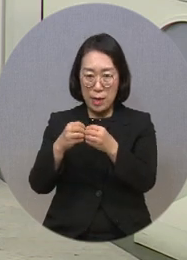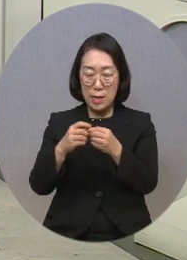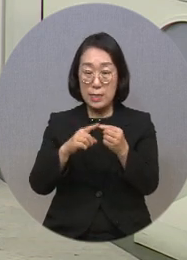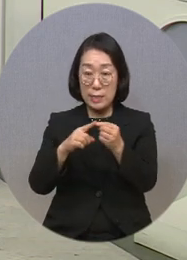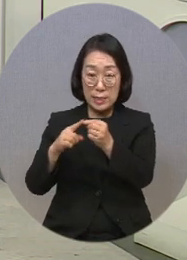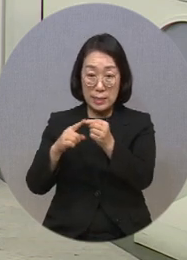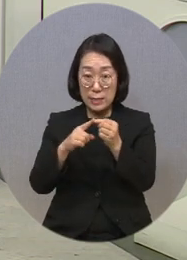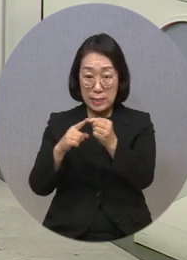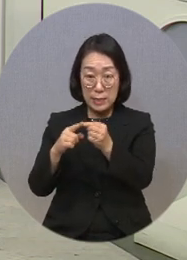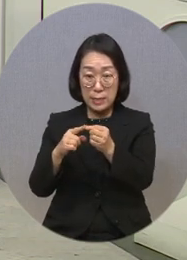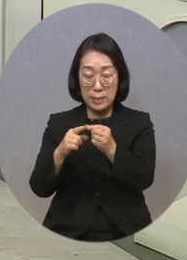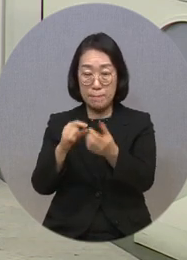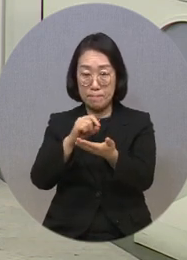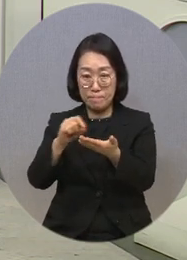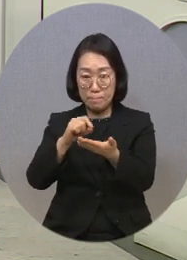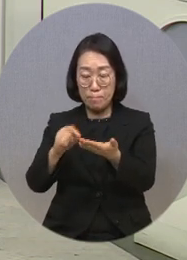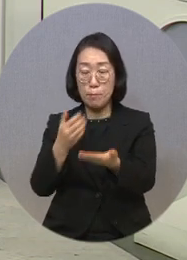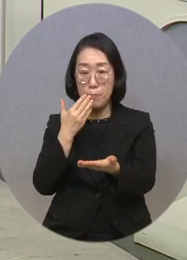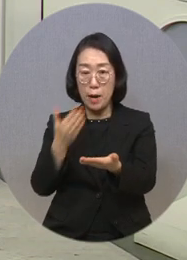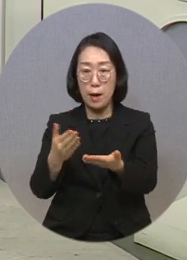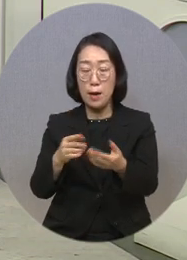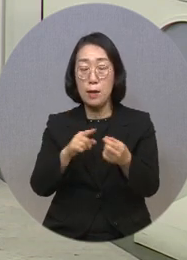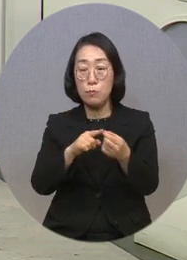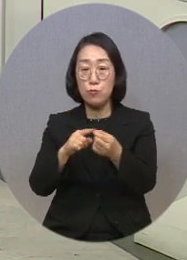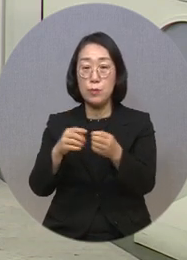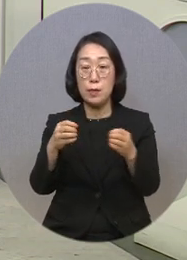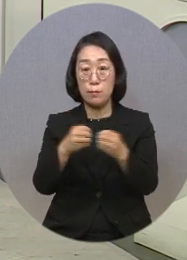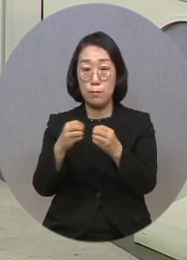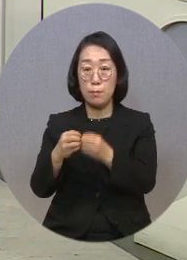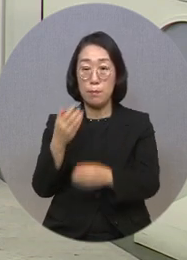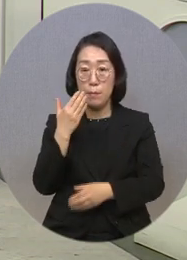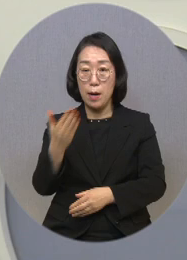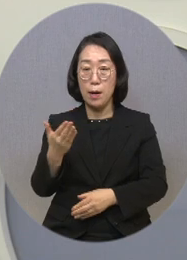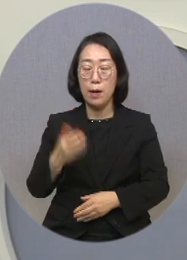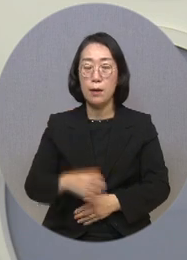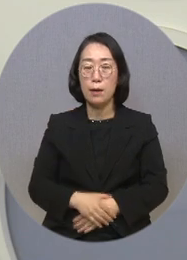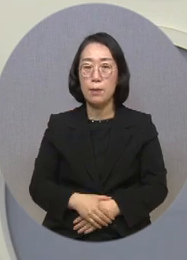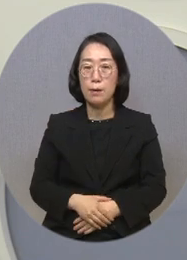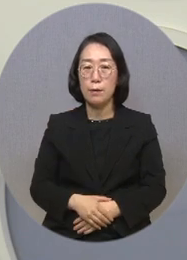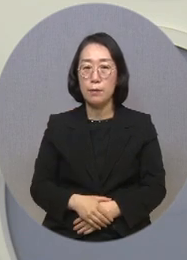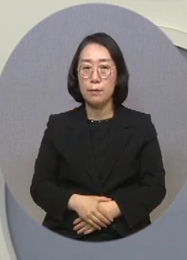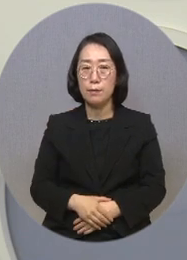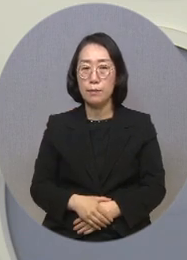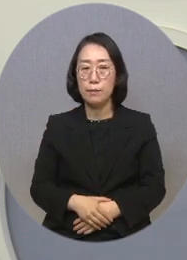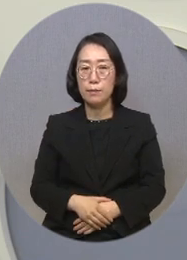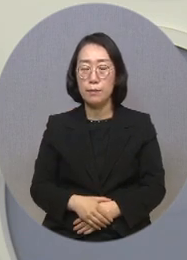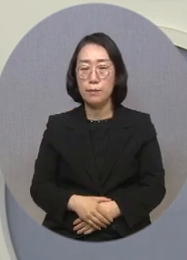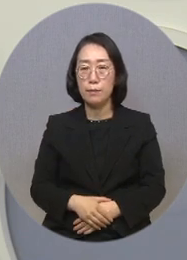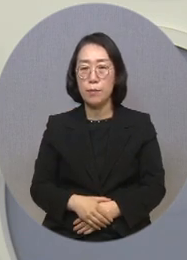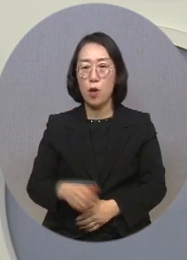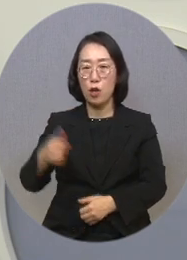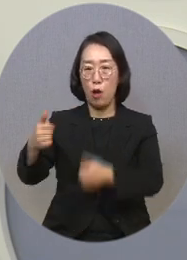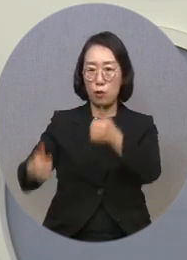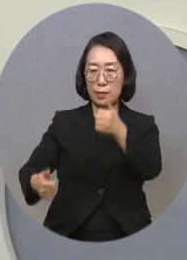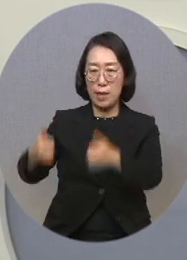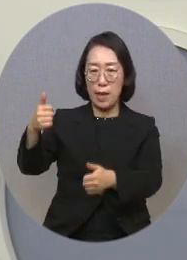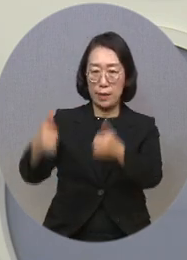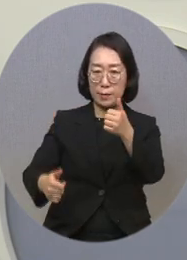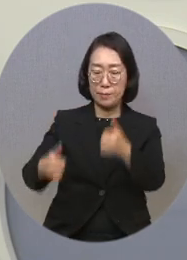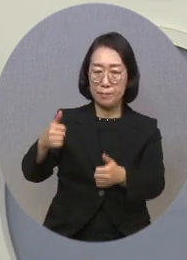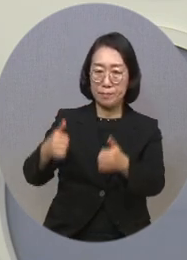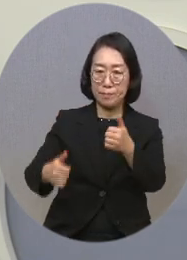우리는 살았어요. 그래서 글 쓰는 시대 때에는 물이 흐르면서 막 경쟁을